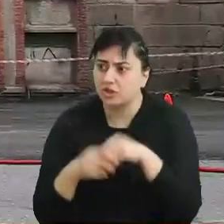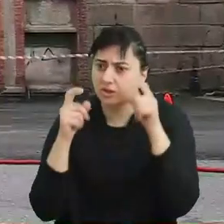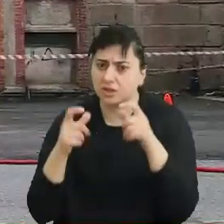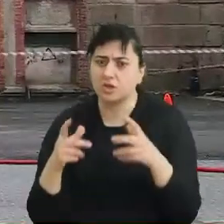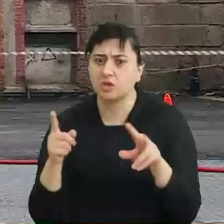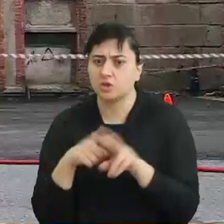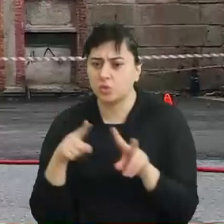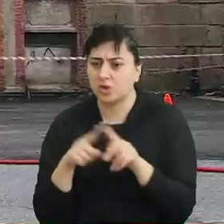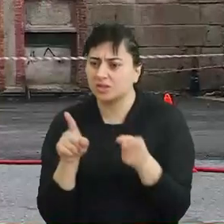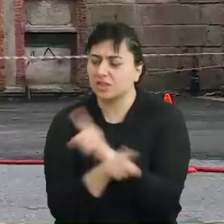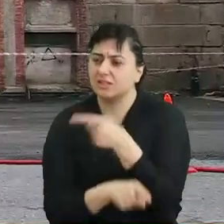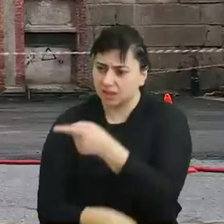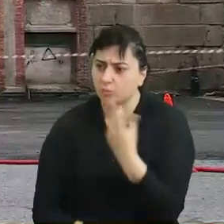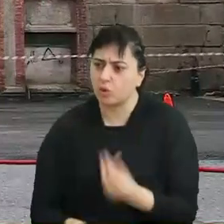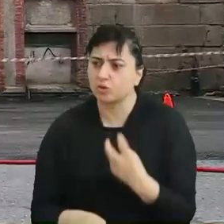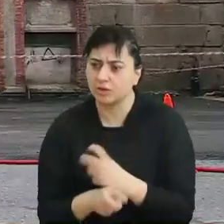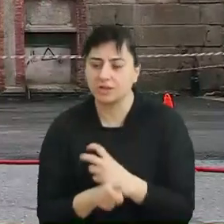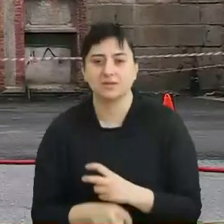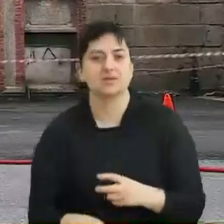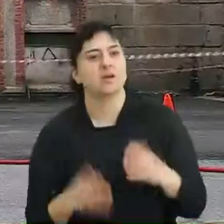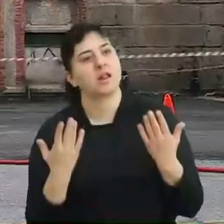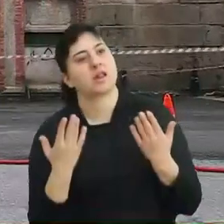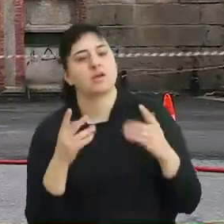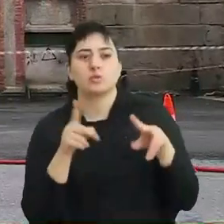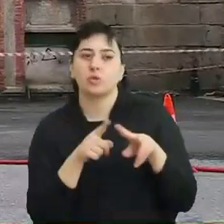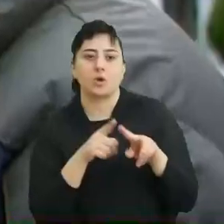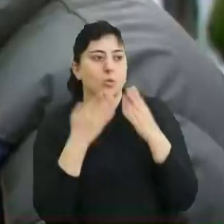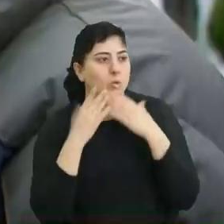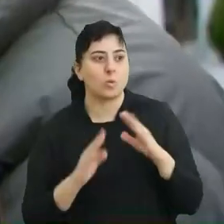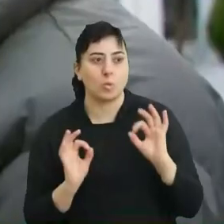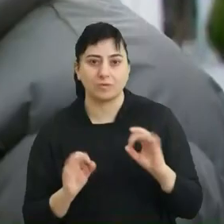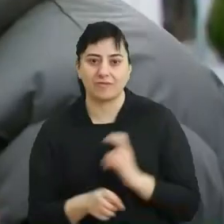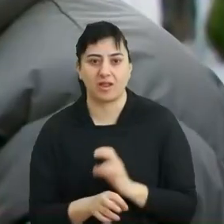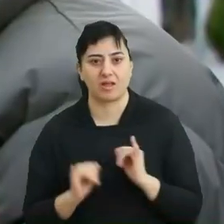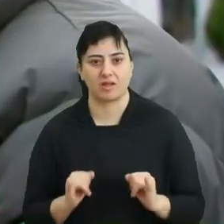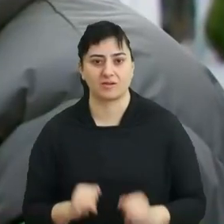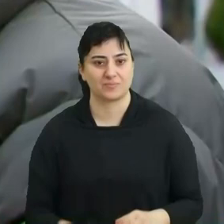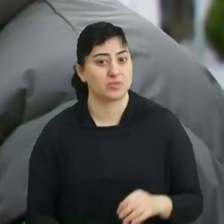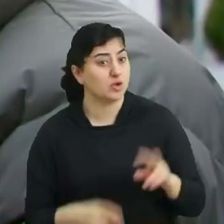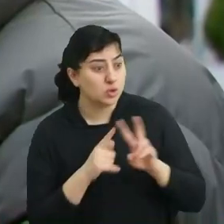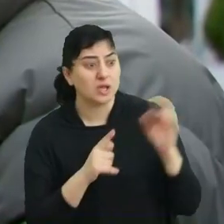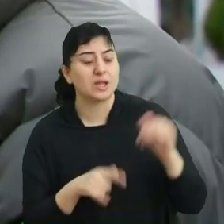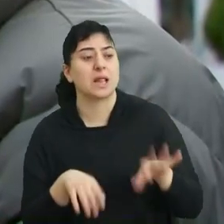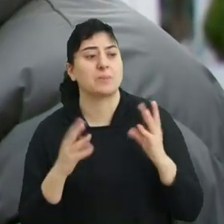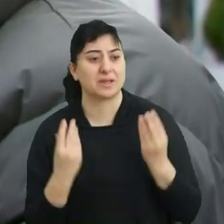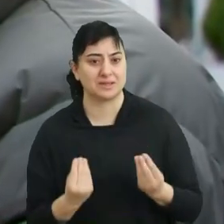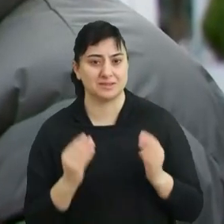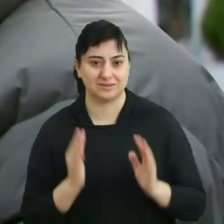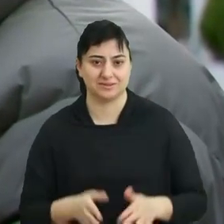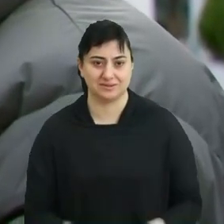Ya Nurhan bitti, sen geldin ha. Allah'tan Nurhan Bey yok gerçekten. Doğru söylüyorsun Şükrü. İyi ki getirmedik buraya